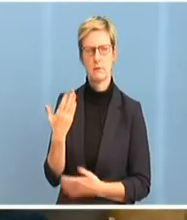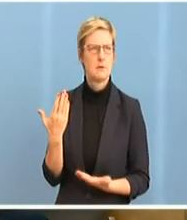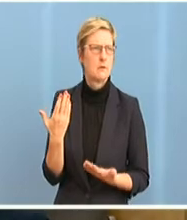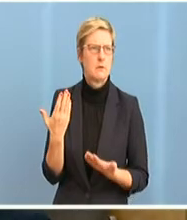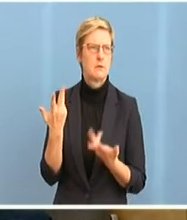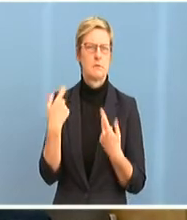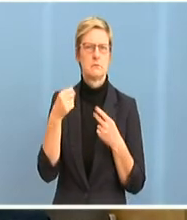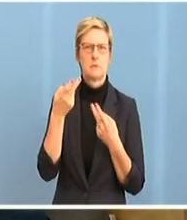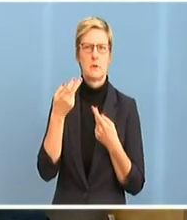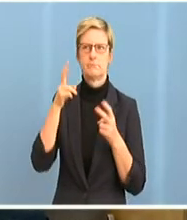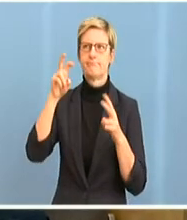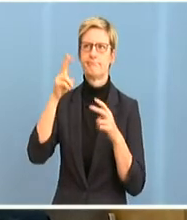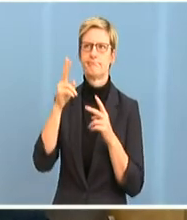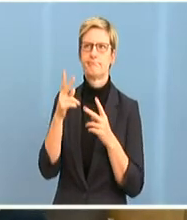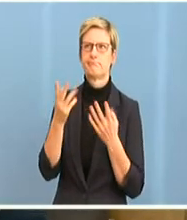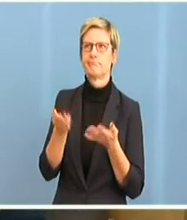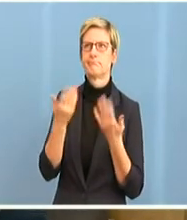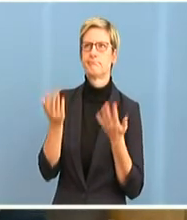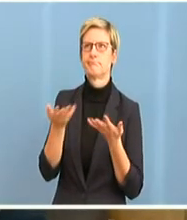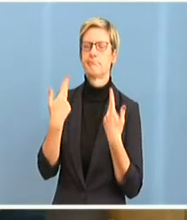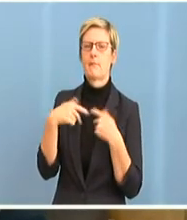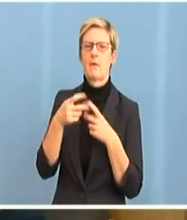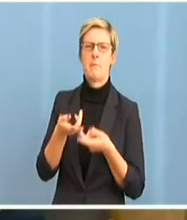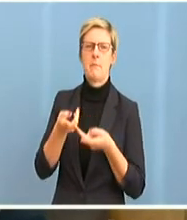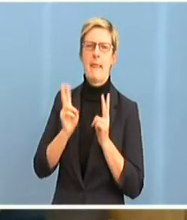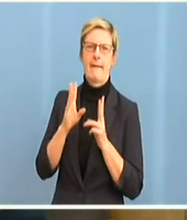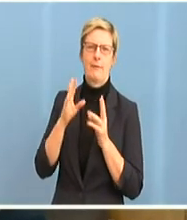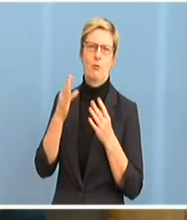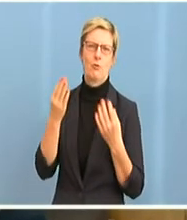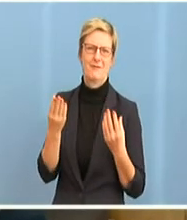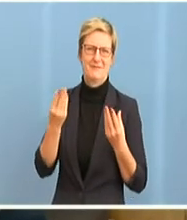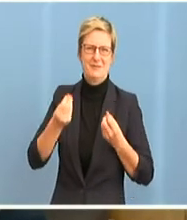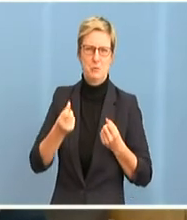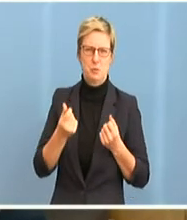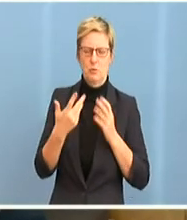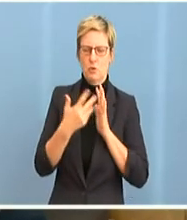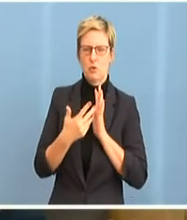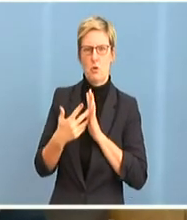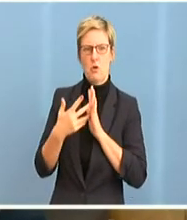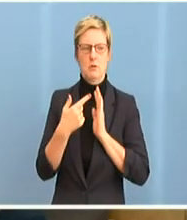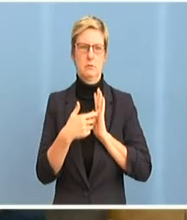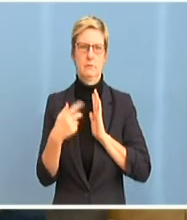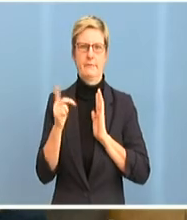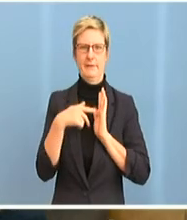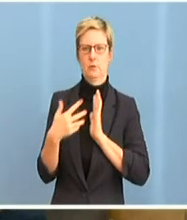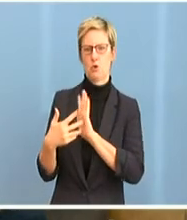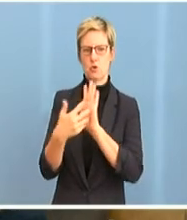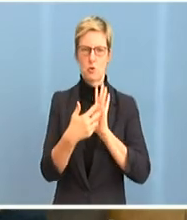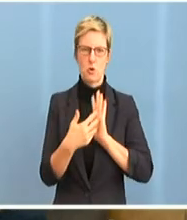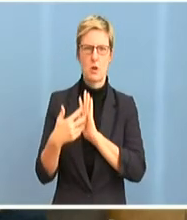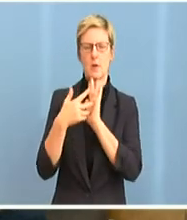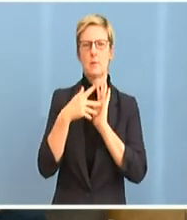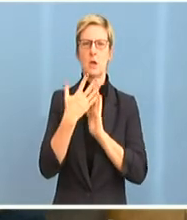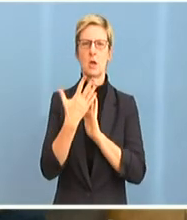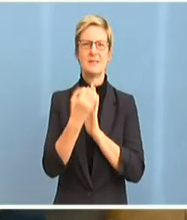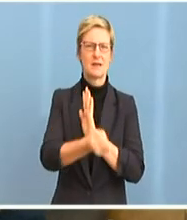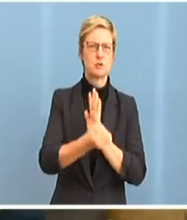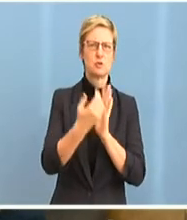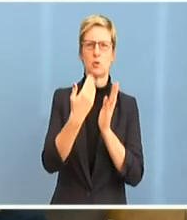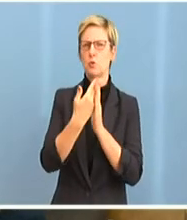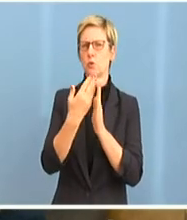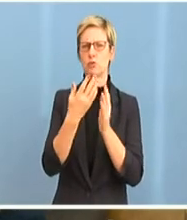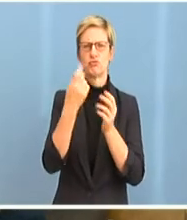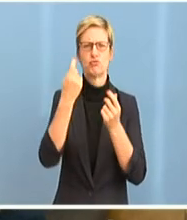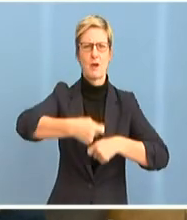durch Beleihung vorgenommene Kontrolle der Einhaltung mit welchen gegebenenfalls Sanktionsmöglichkeiten etwa bei Gaststätten